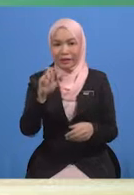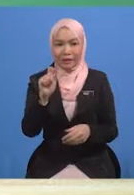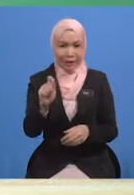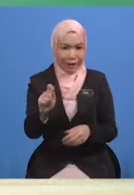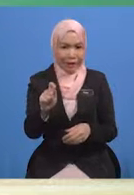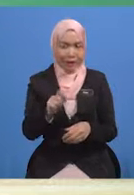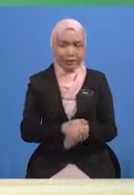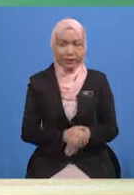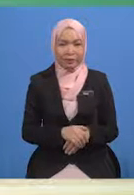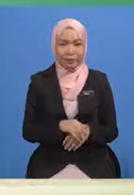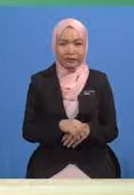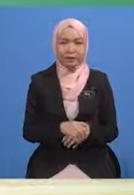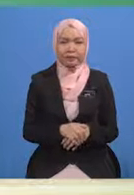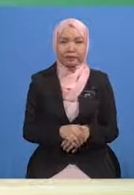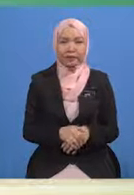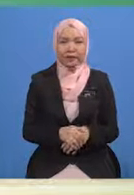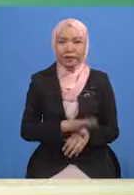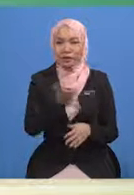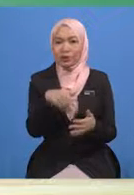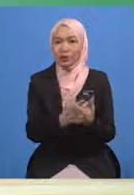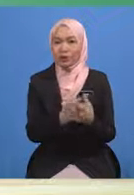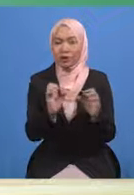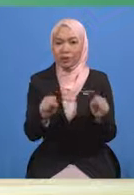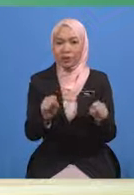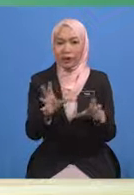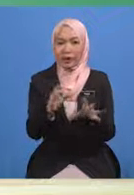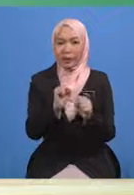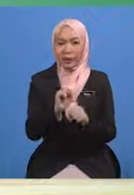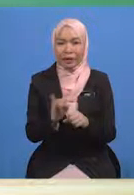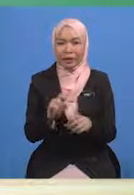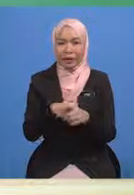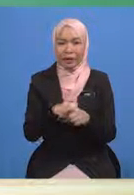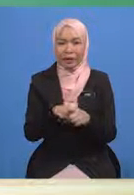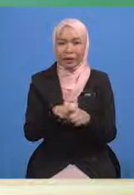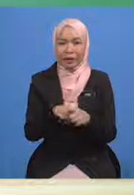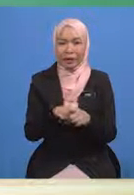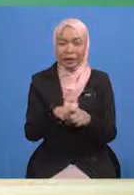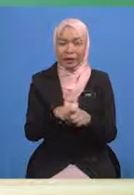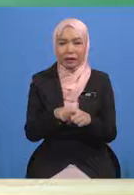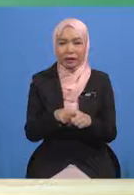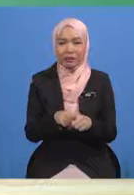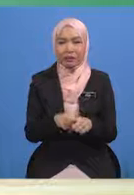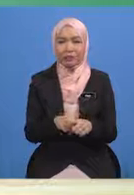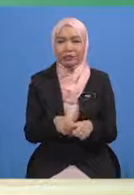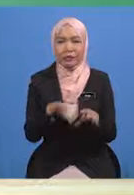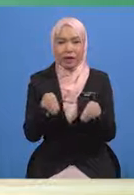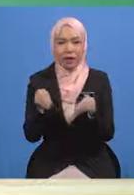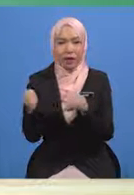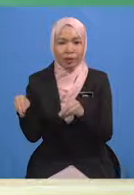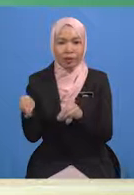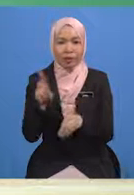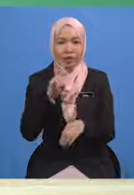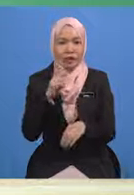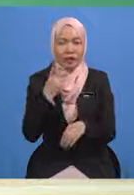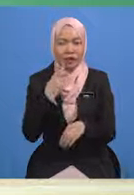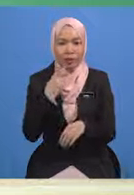Tanah ini boleh didapati di kebun sayur, sawah padi dan di tepi pantai.